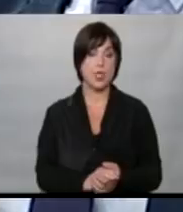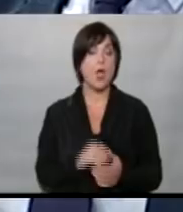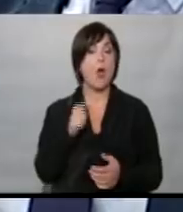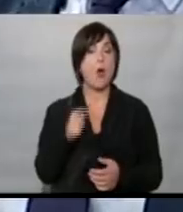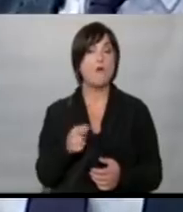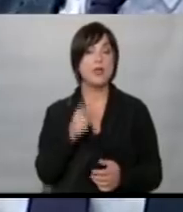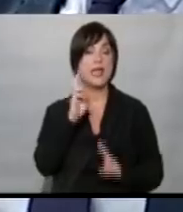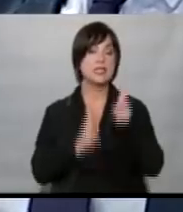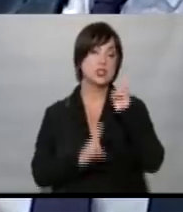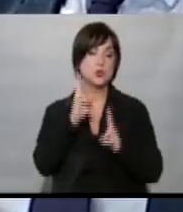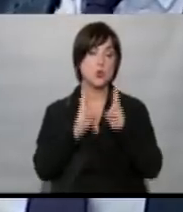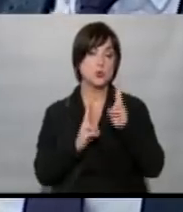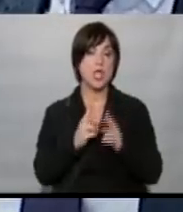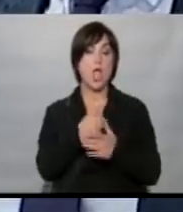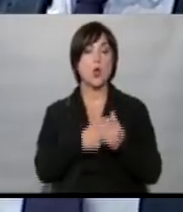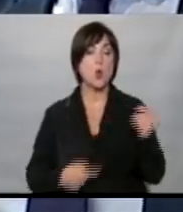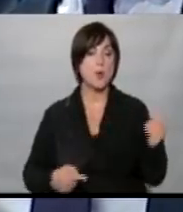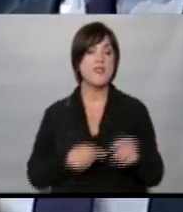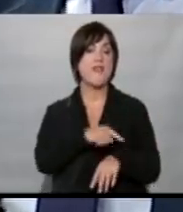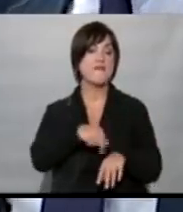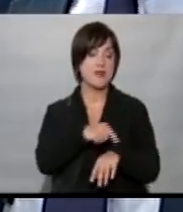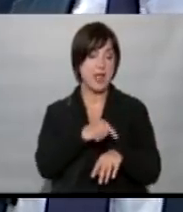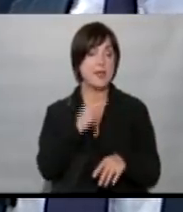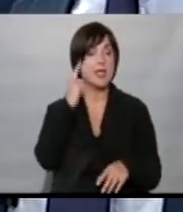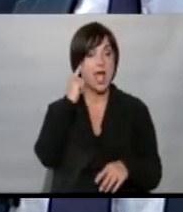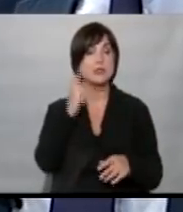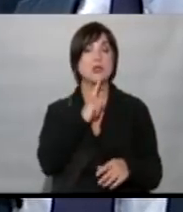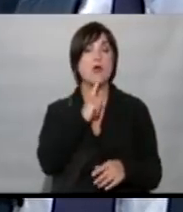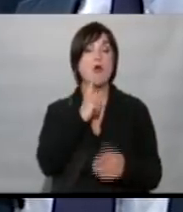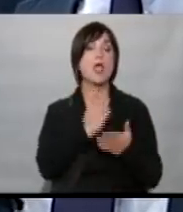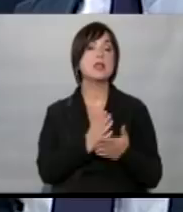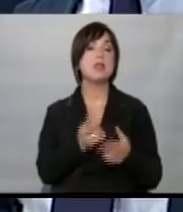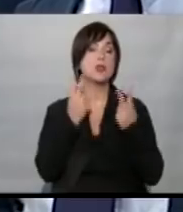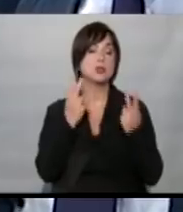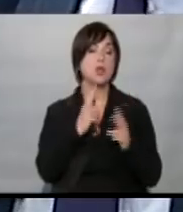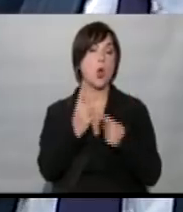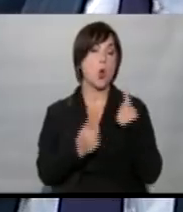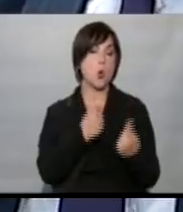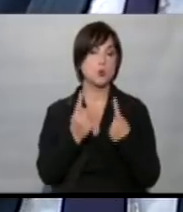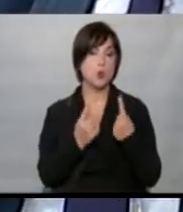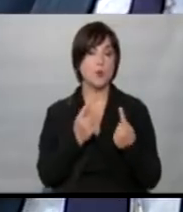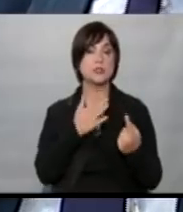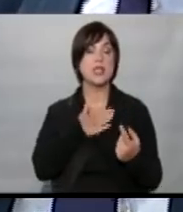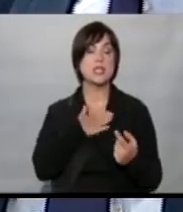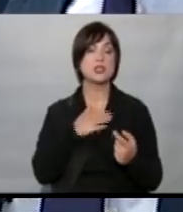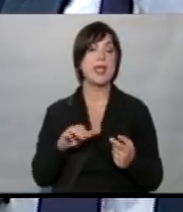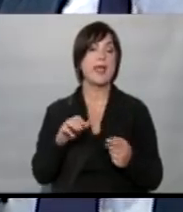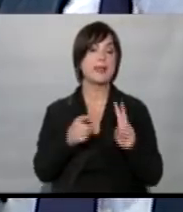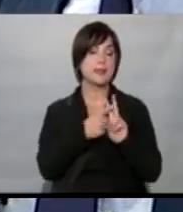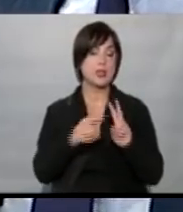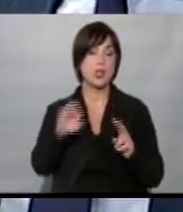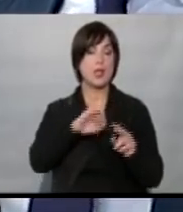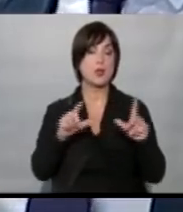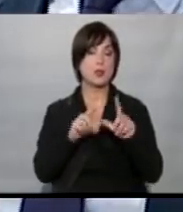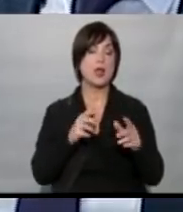Таков тип на дискусија е губење време. Сосема јасно е кој е еден од клучните услови за нашите ЕУ и НАТО интеграции.